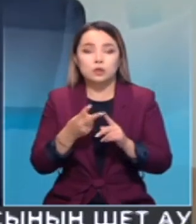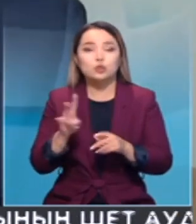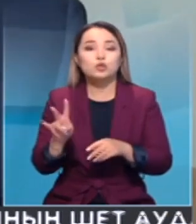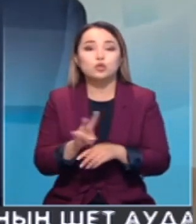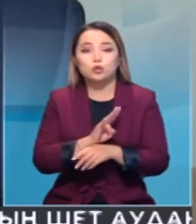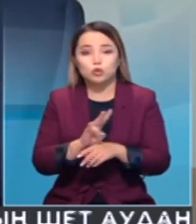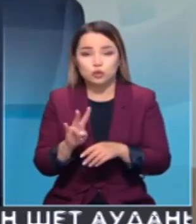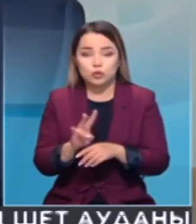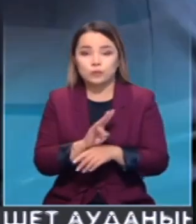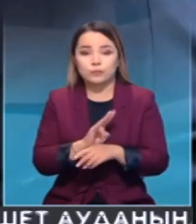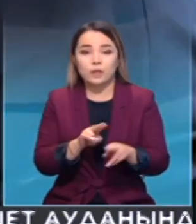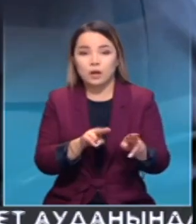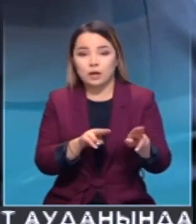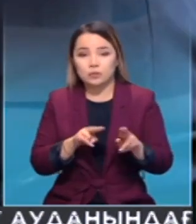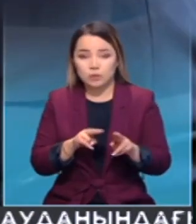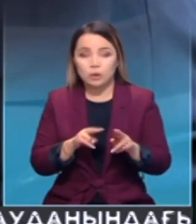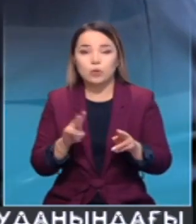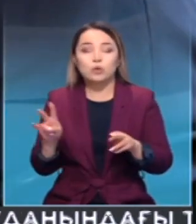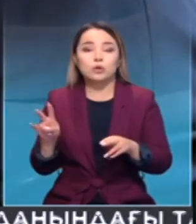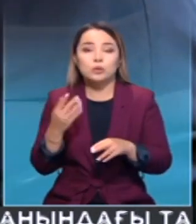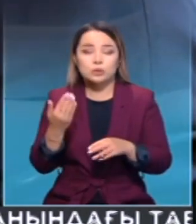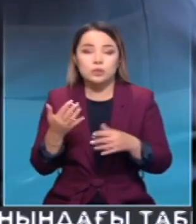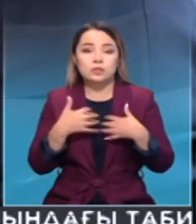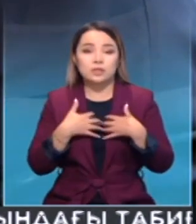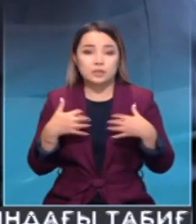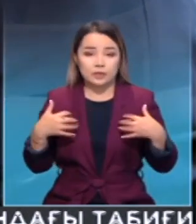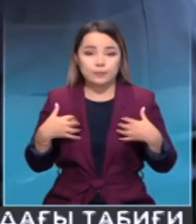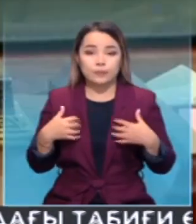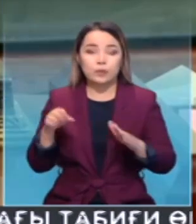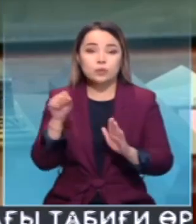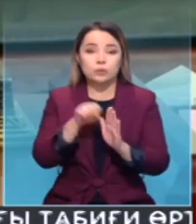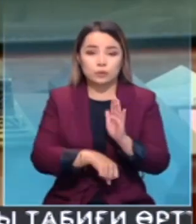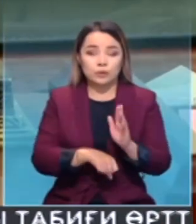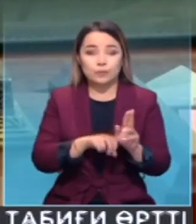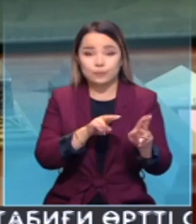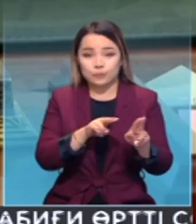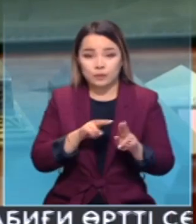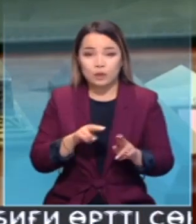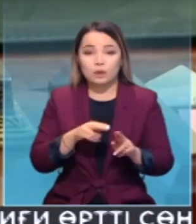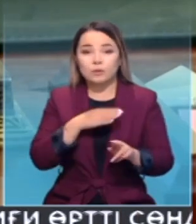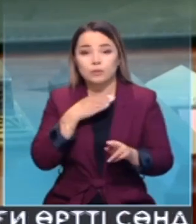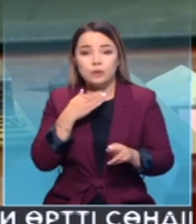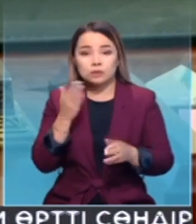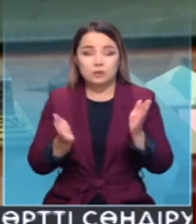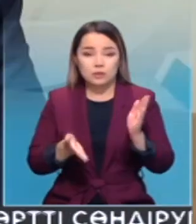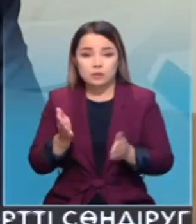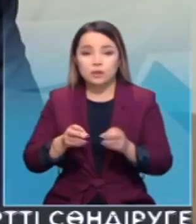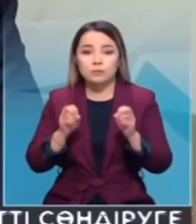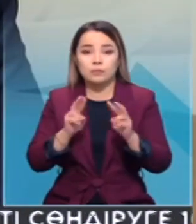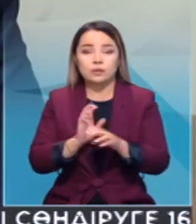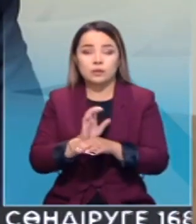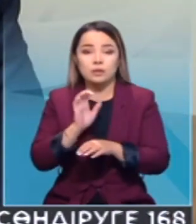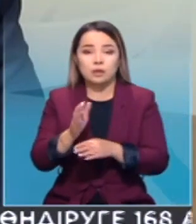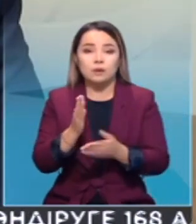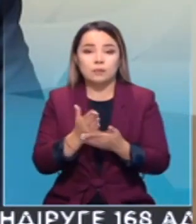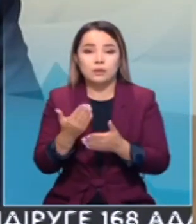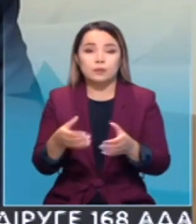түнде ату. Кейіктің дарағы атылғаннан кейін бұл ет өндіруші комбинаттарға барады. Бұл жерде